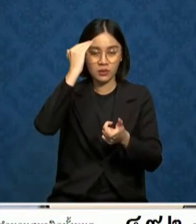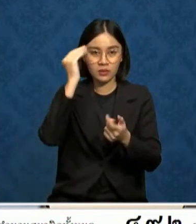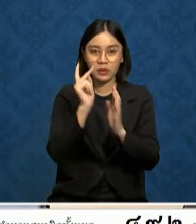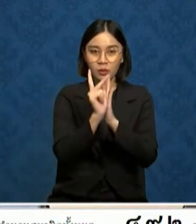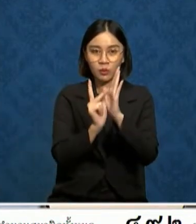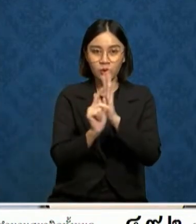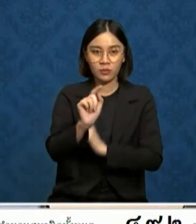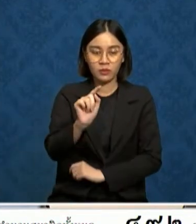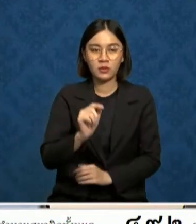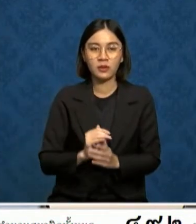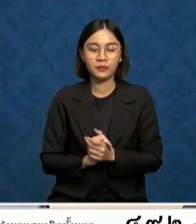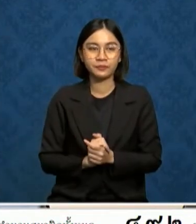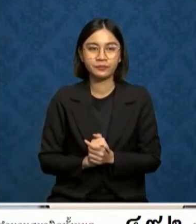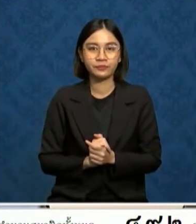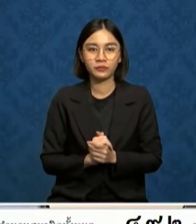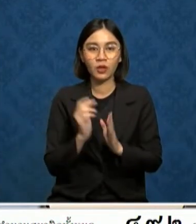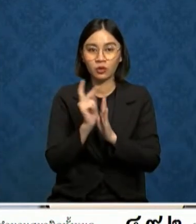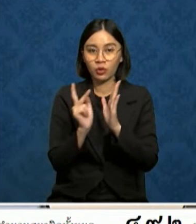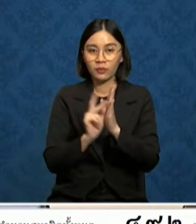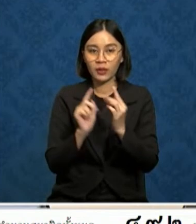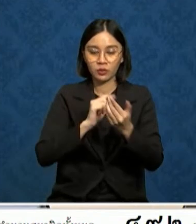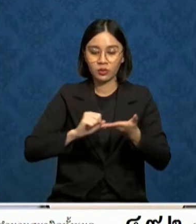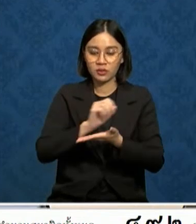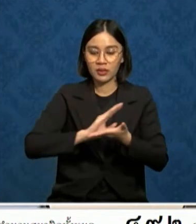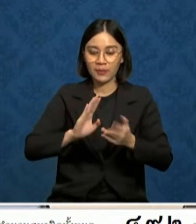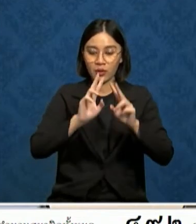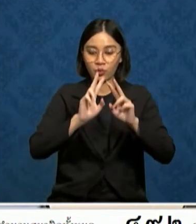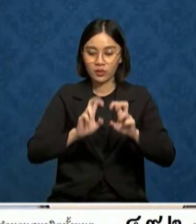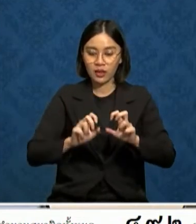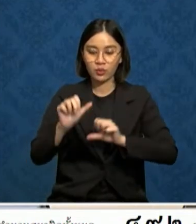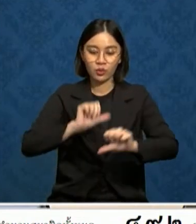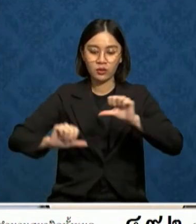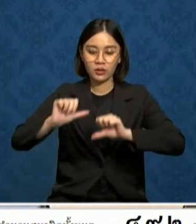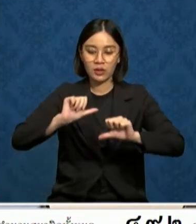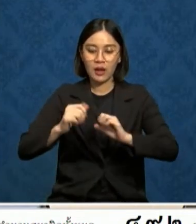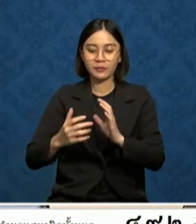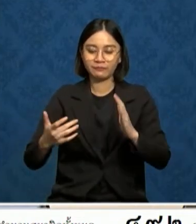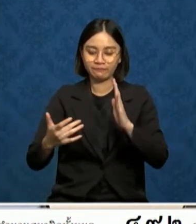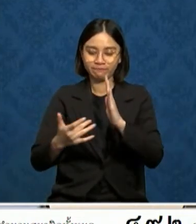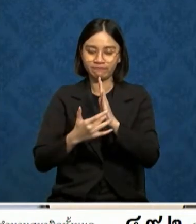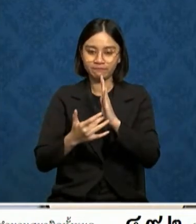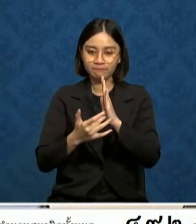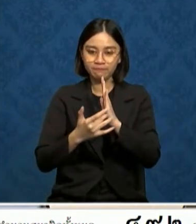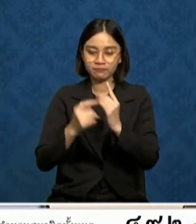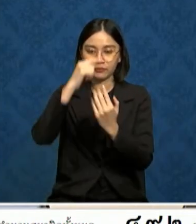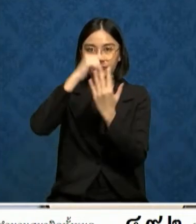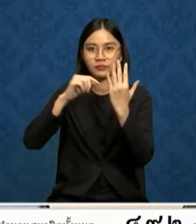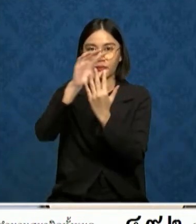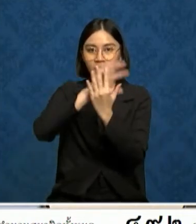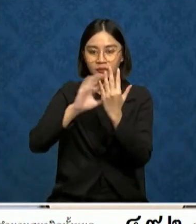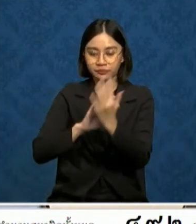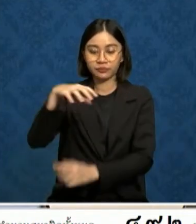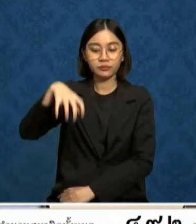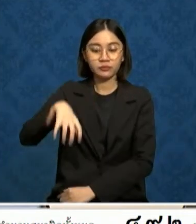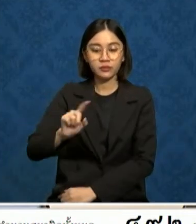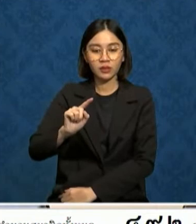ายของสถาบันวิจัยวิทยาศาสตร์และเทคโนโลยีแห่งประเทศไทยซึ่ง